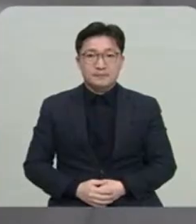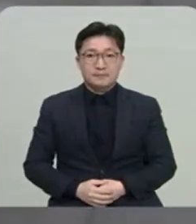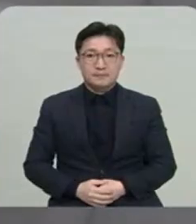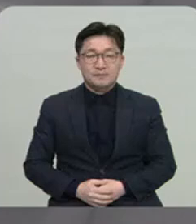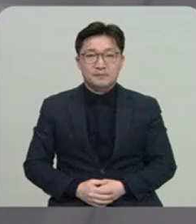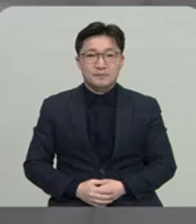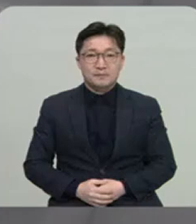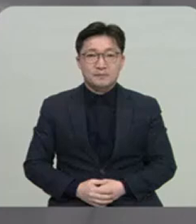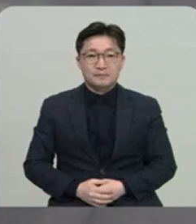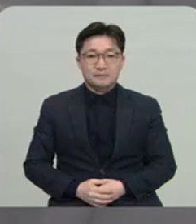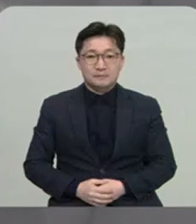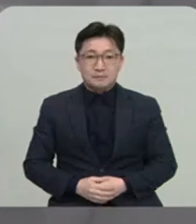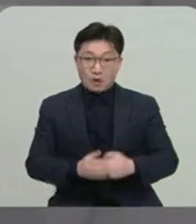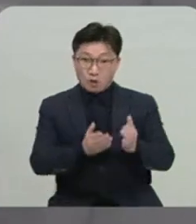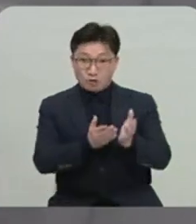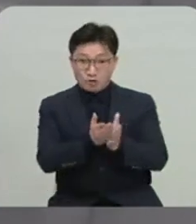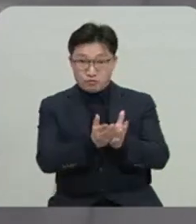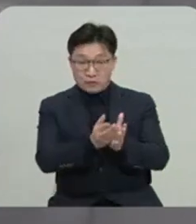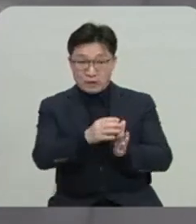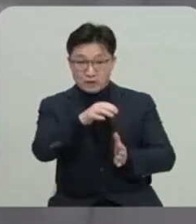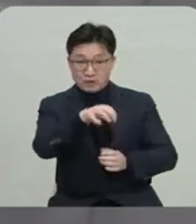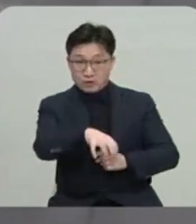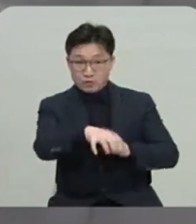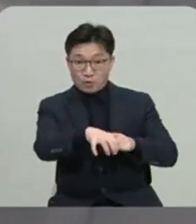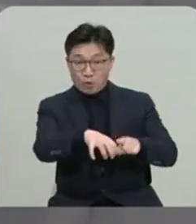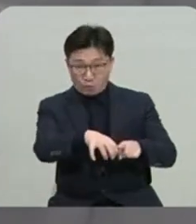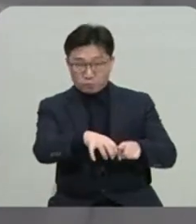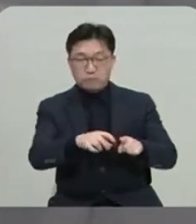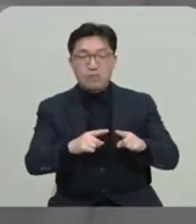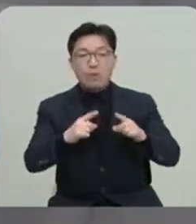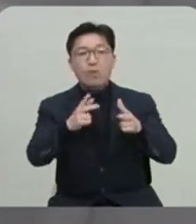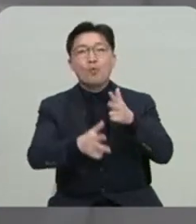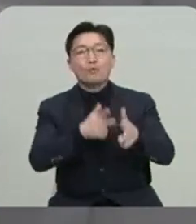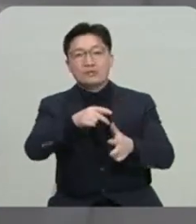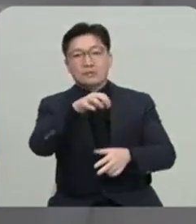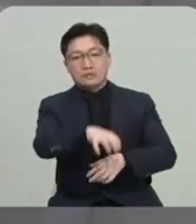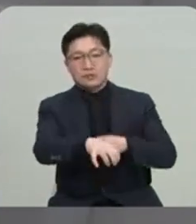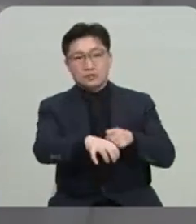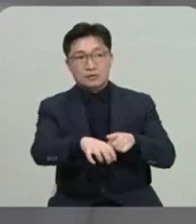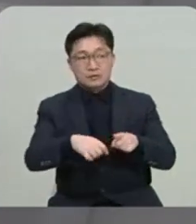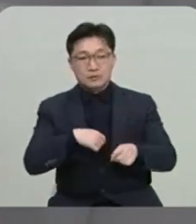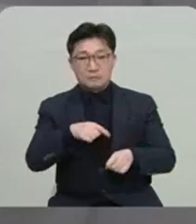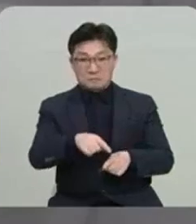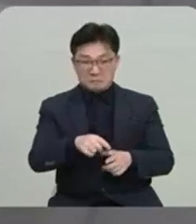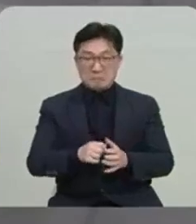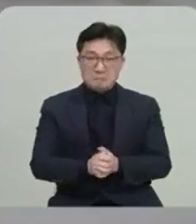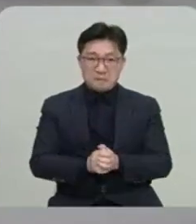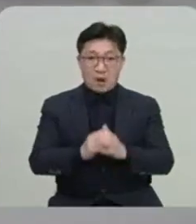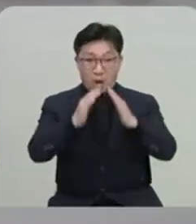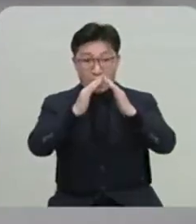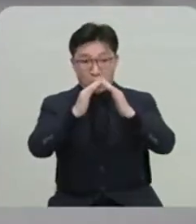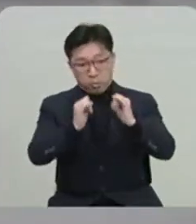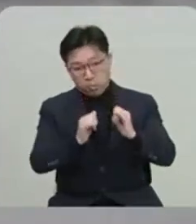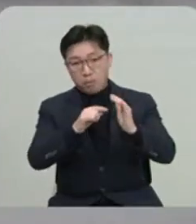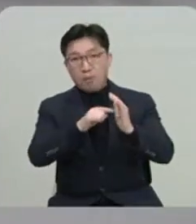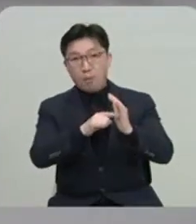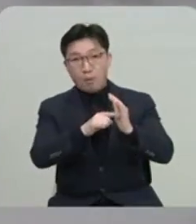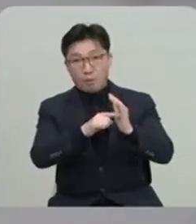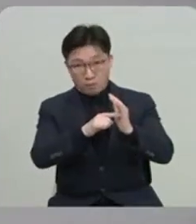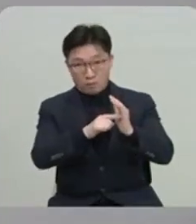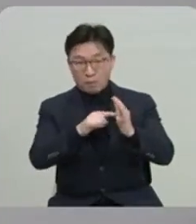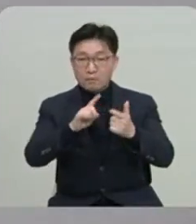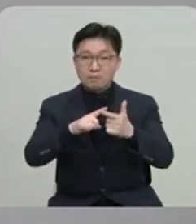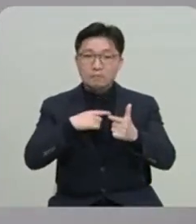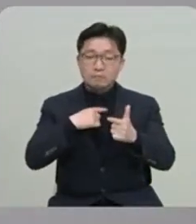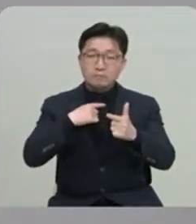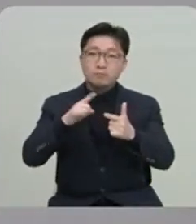다녀왔습니다 군산 국가산업단지에 있는 한 공장입니다인 무를 이기지 못하고 갑자기